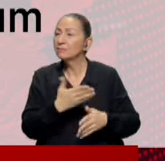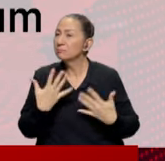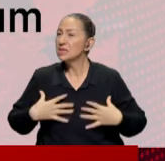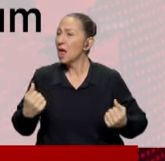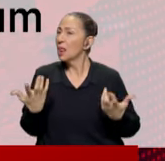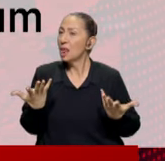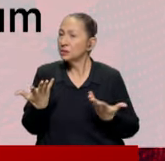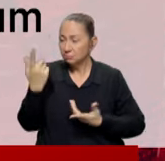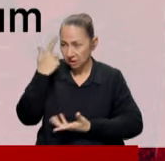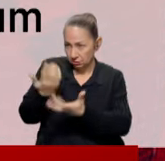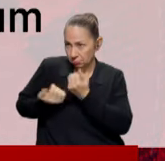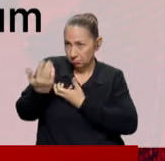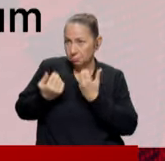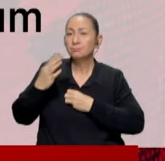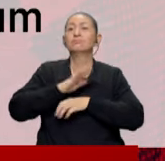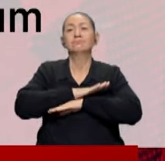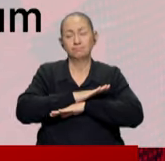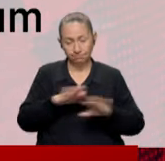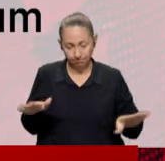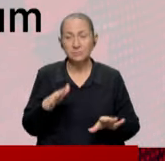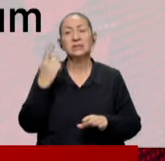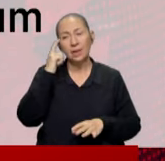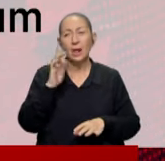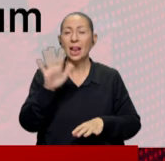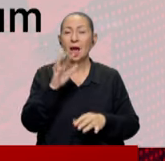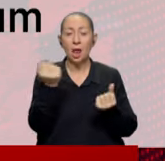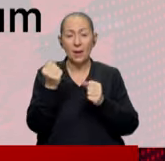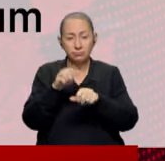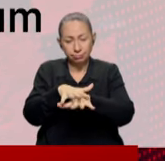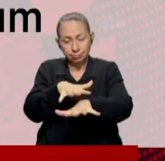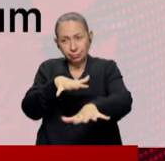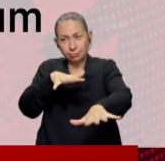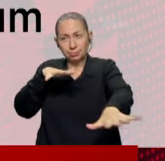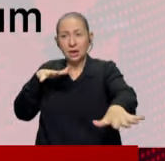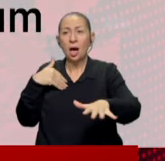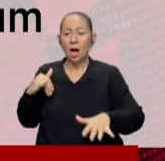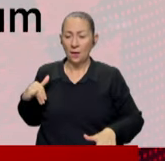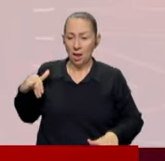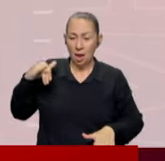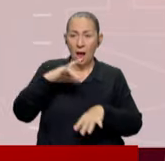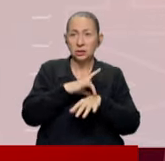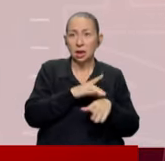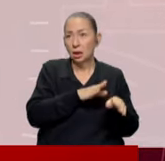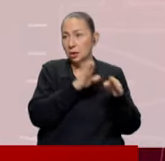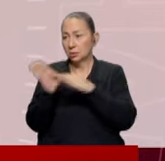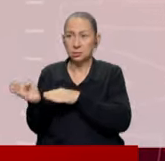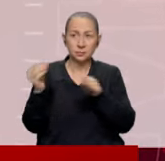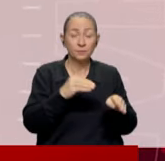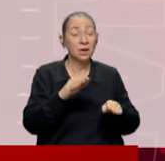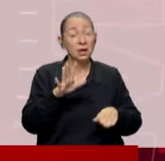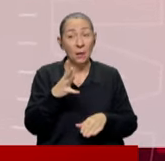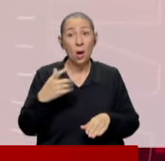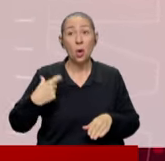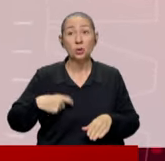babamın sağlık durumu hakkında beni bilgilendirdiler. Sanırım 50 araçlık güvenlik konvoyuyla havaalanından hastaneye götürülüp getirildim.